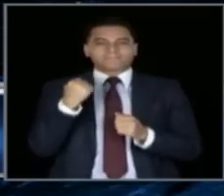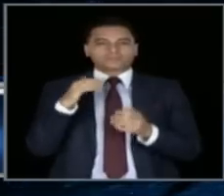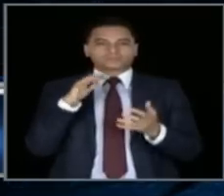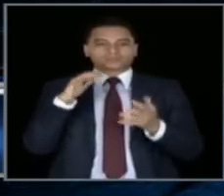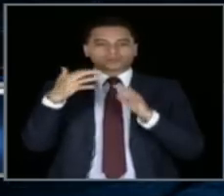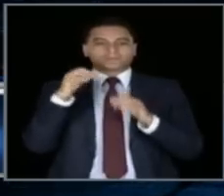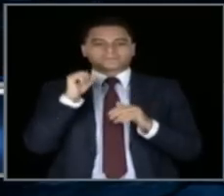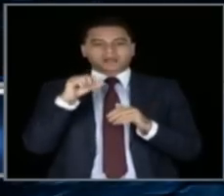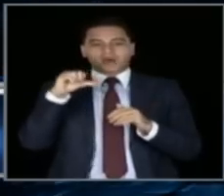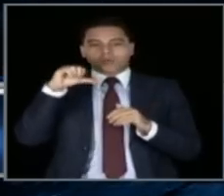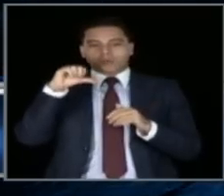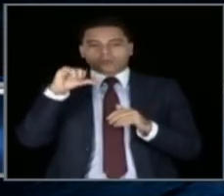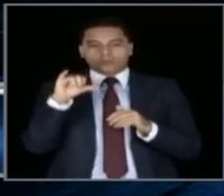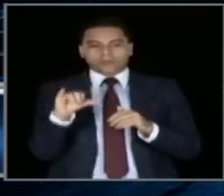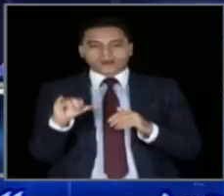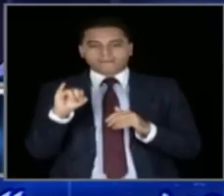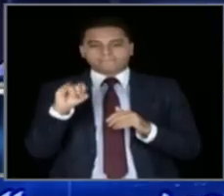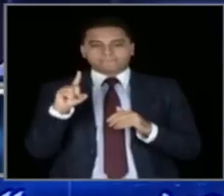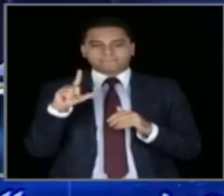عام 2022؟